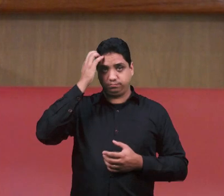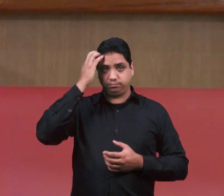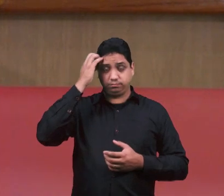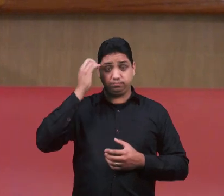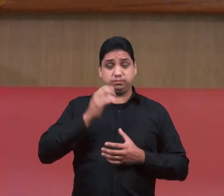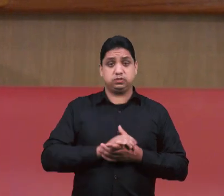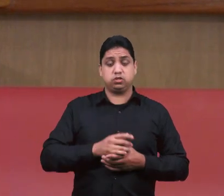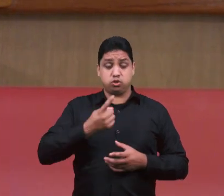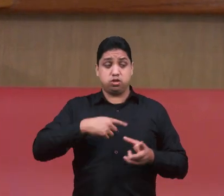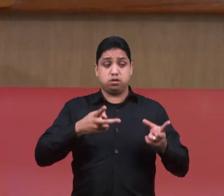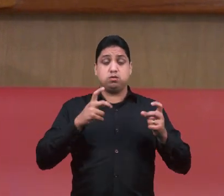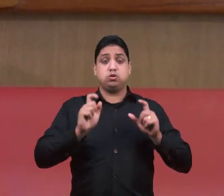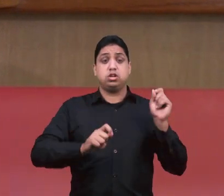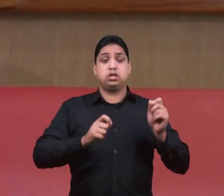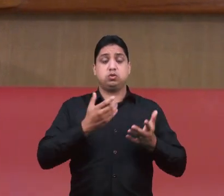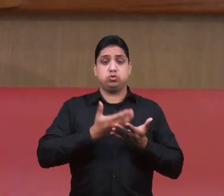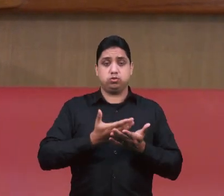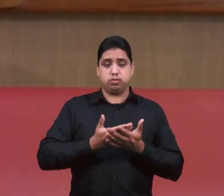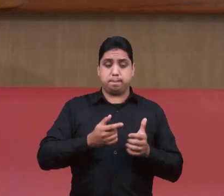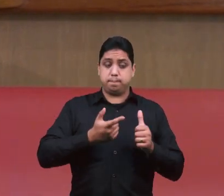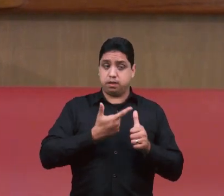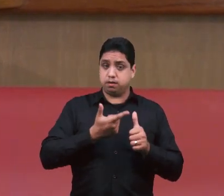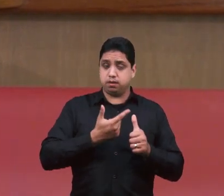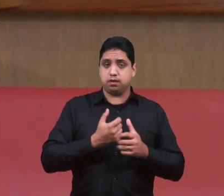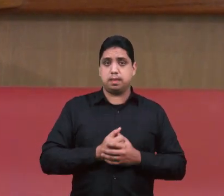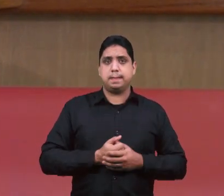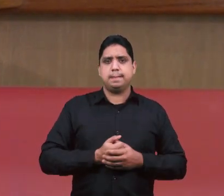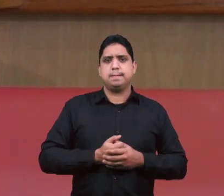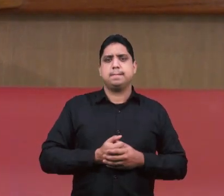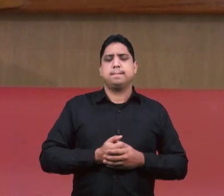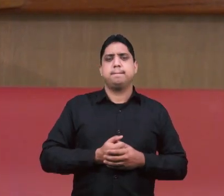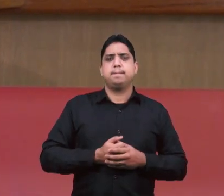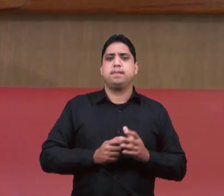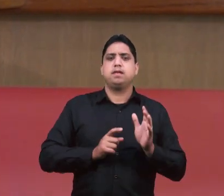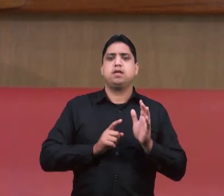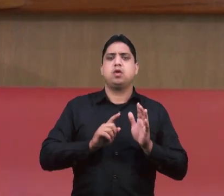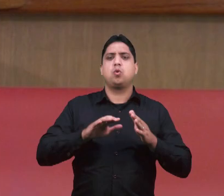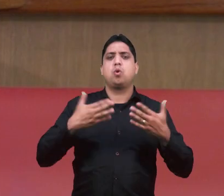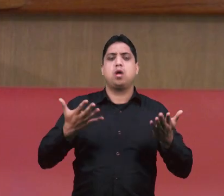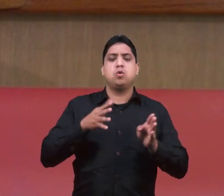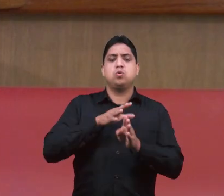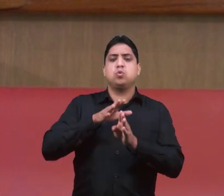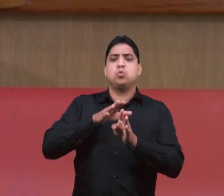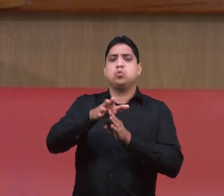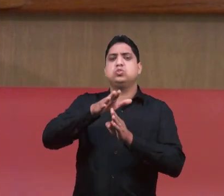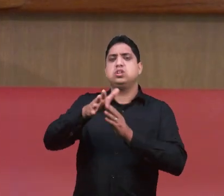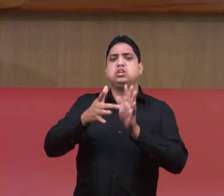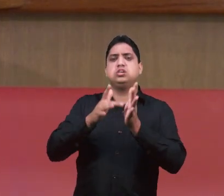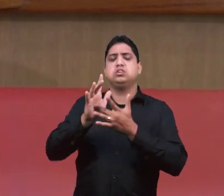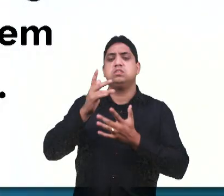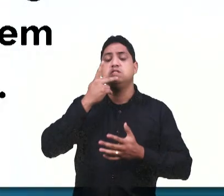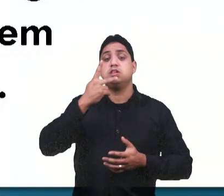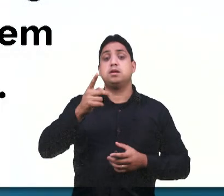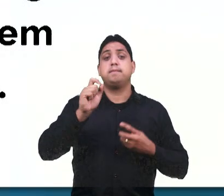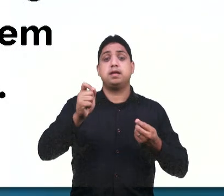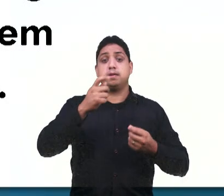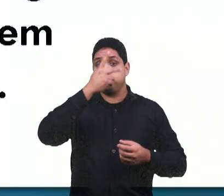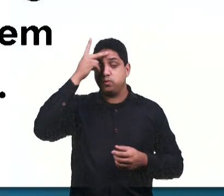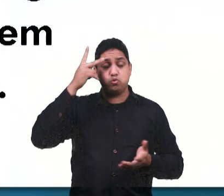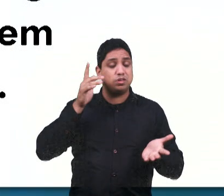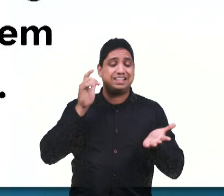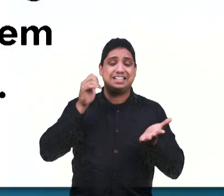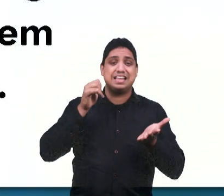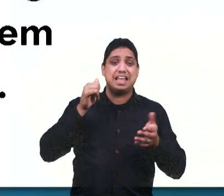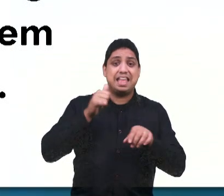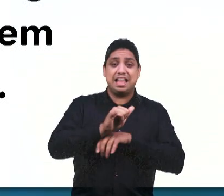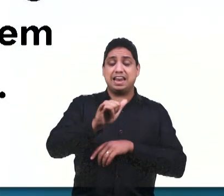tout d'abord, nous devons voir quel est quel a été le conseil donné par Jésus afin que le chrétien ne soit